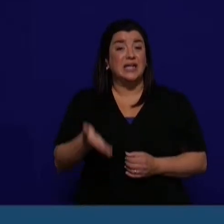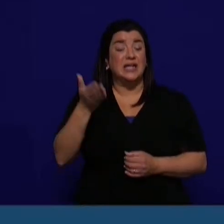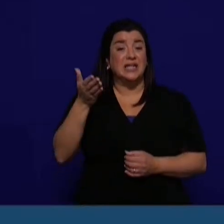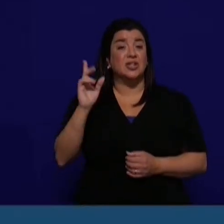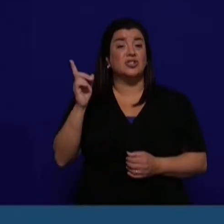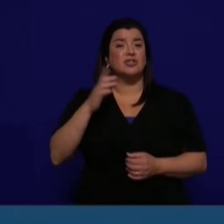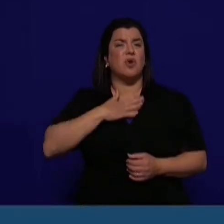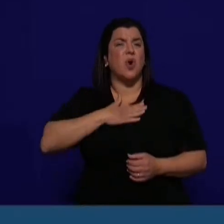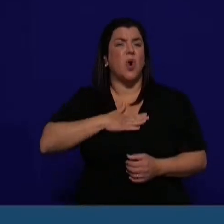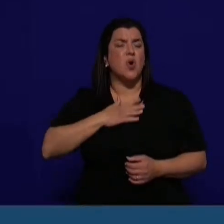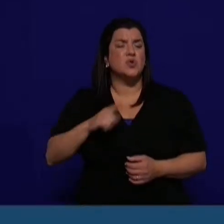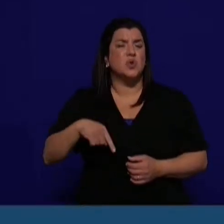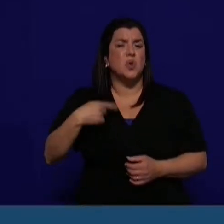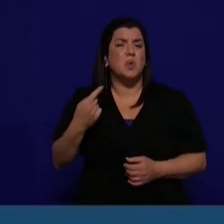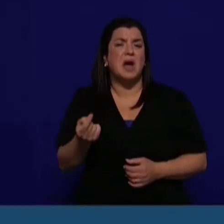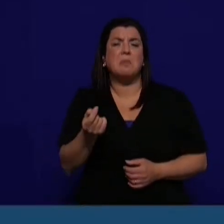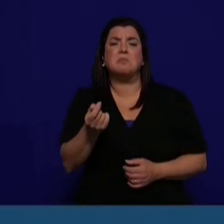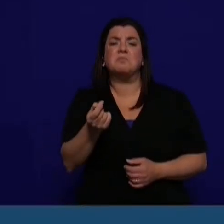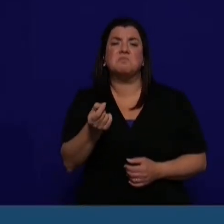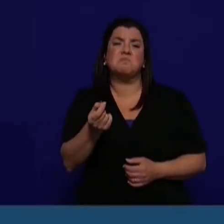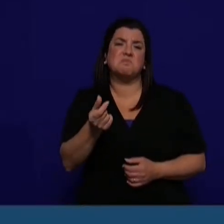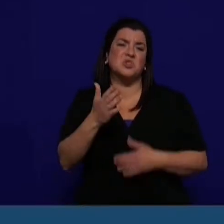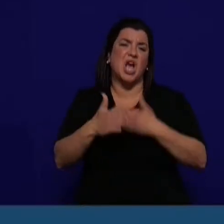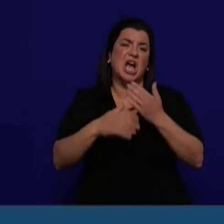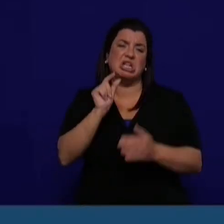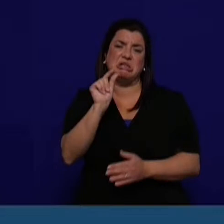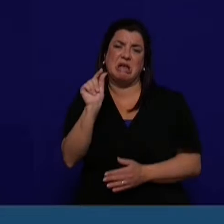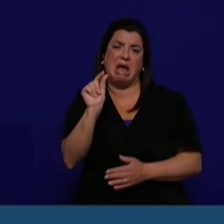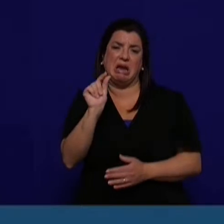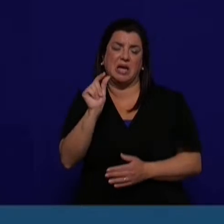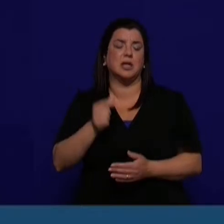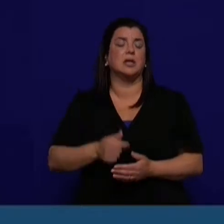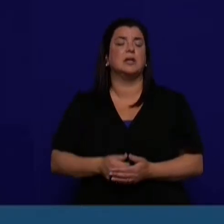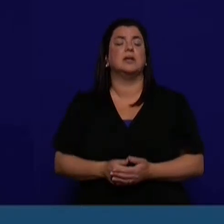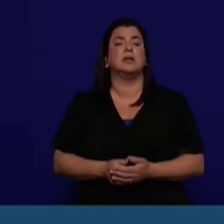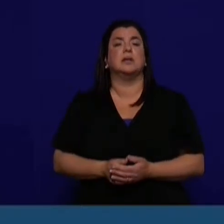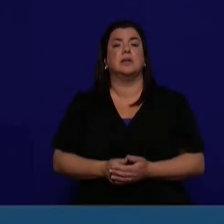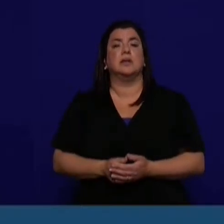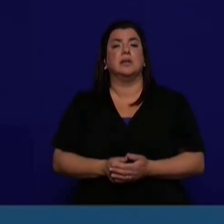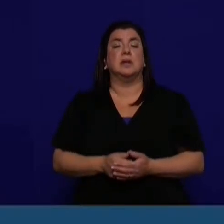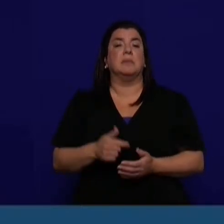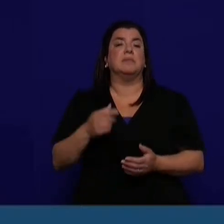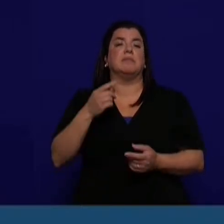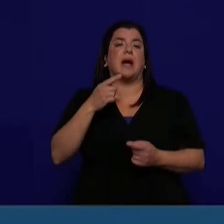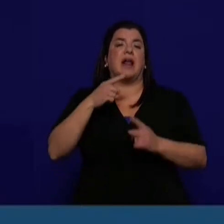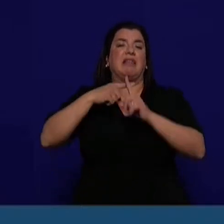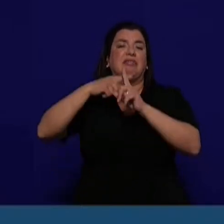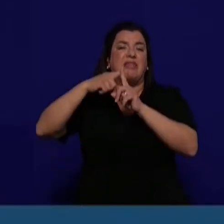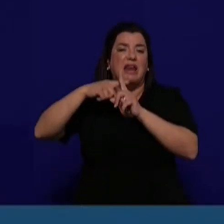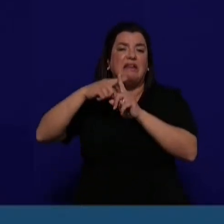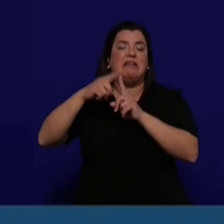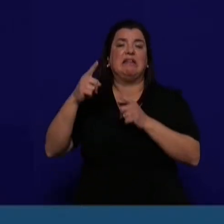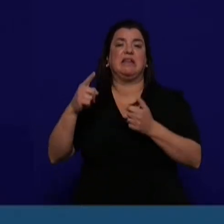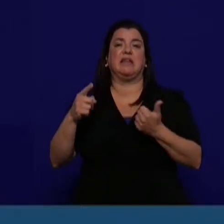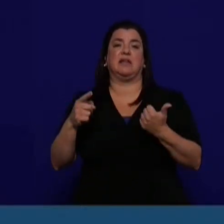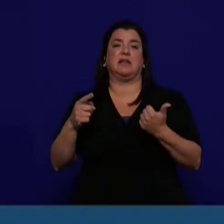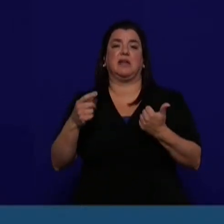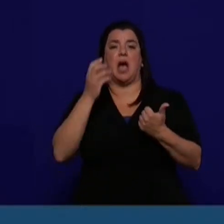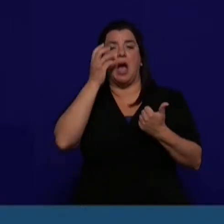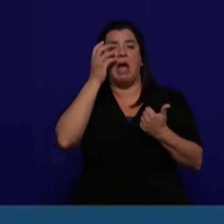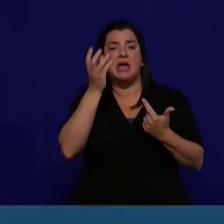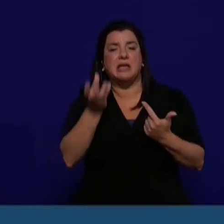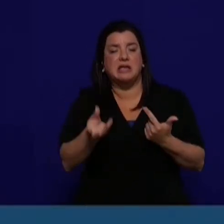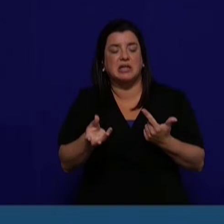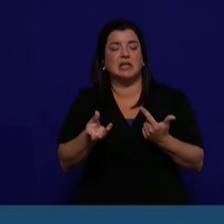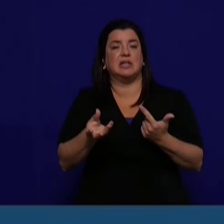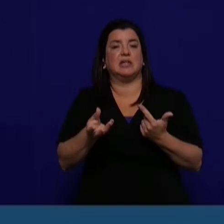effects li kienu minimi ħafna. Bħalma dejjem edna li jkollok deni, jista' jkun li jkollok ejja, ukoll kien